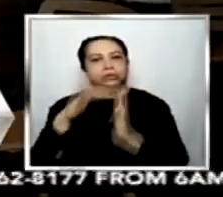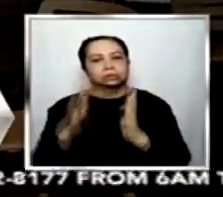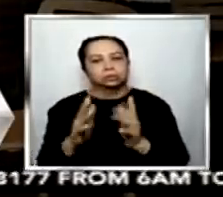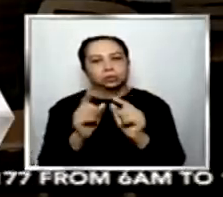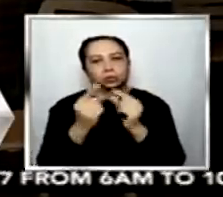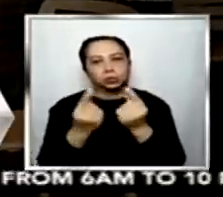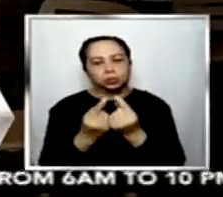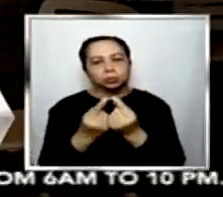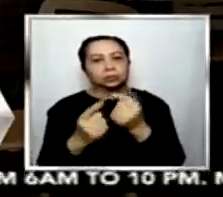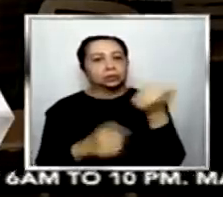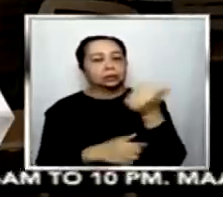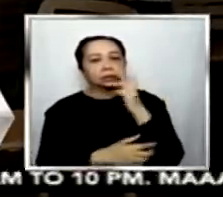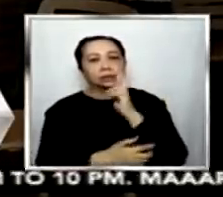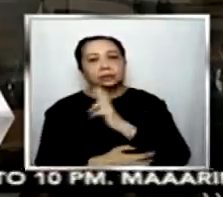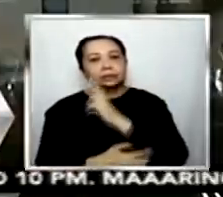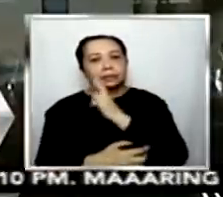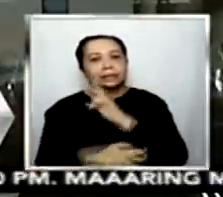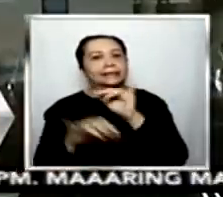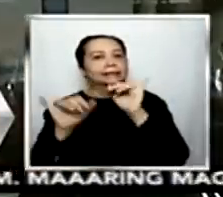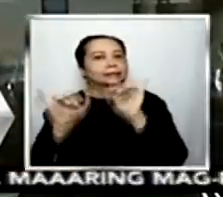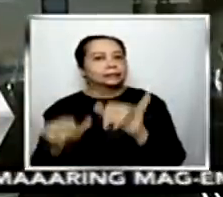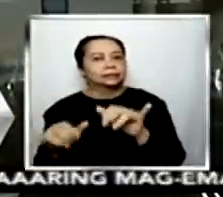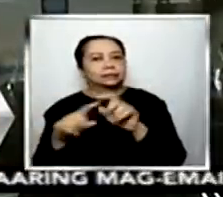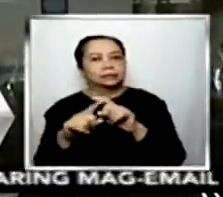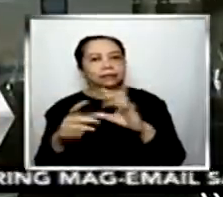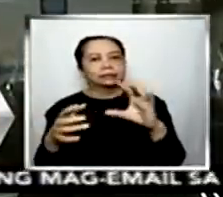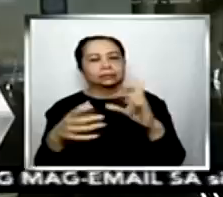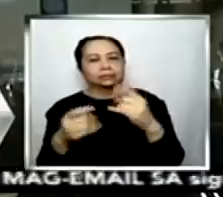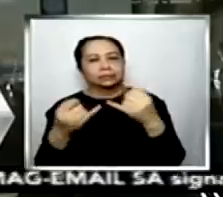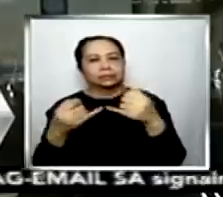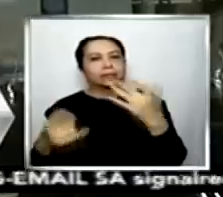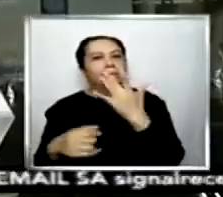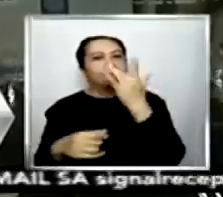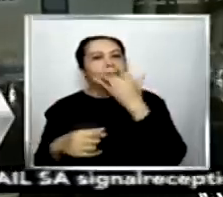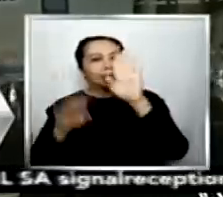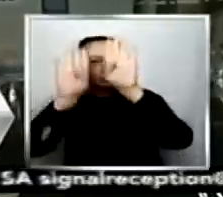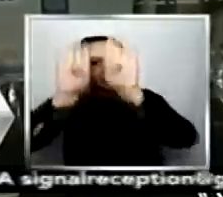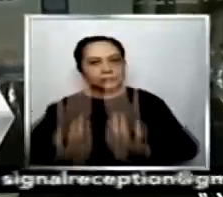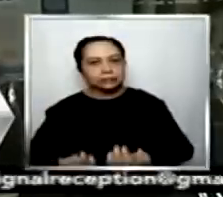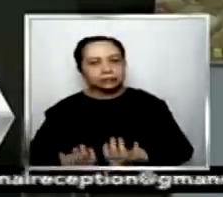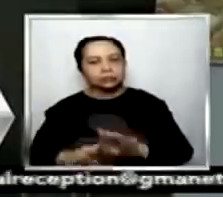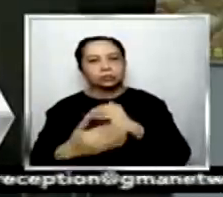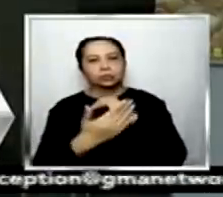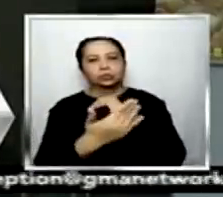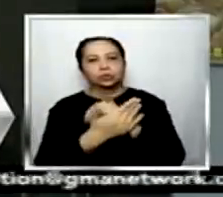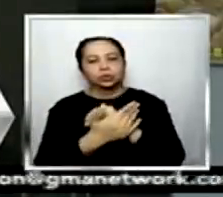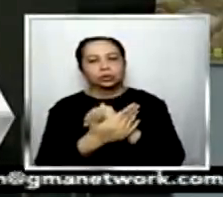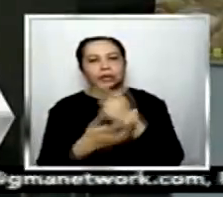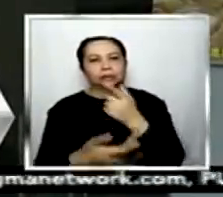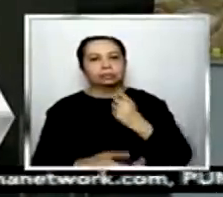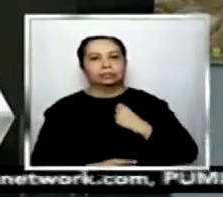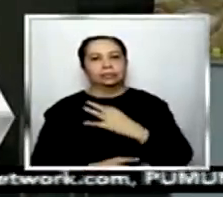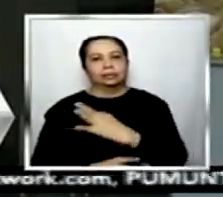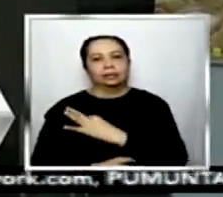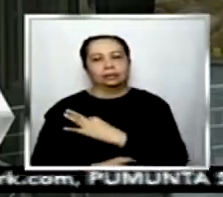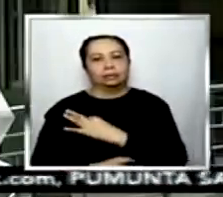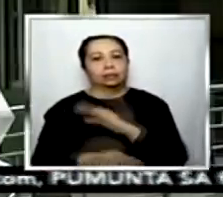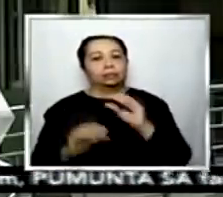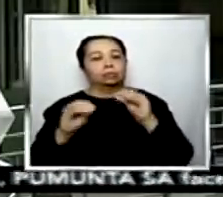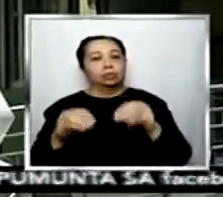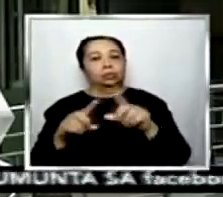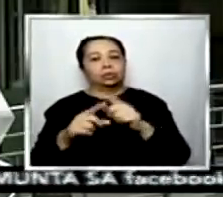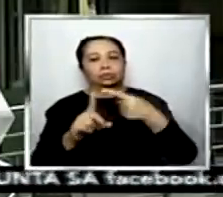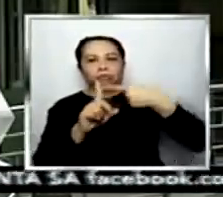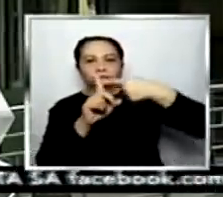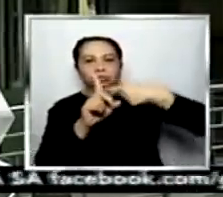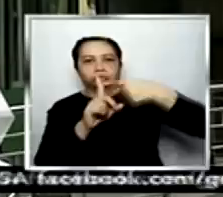kainan, mananatili raw nakakabit ang plastic cover sa counter para protektado ang mga staff. Maglalagay ng temperature scanner